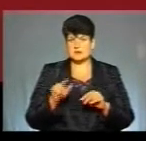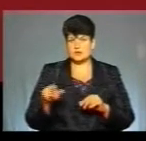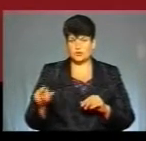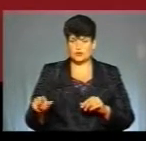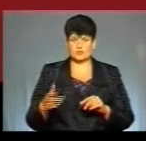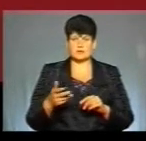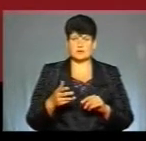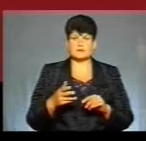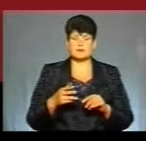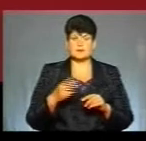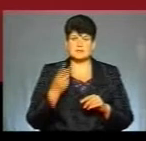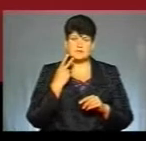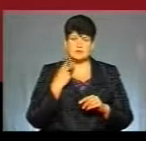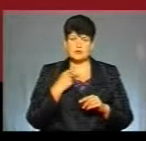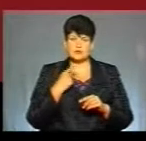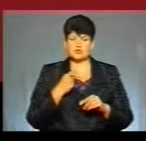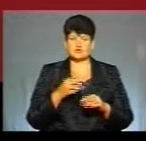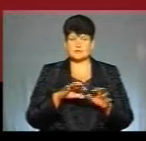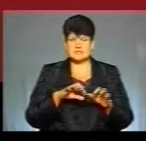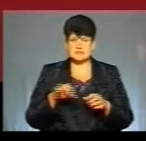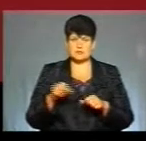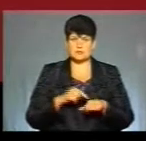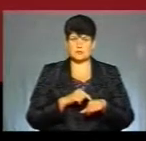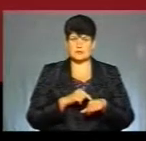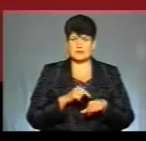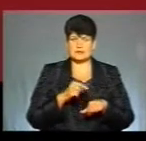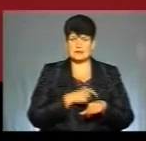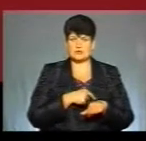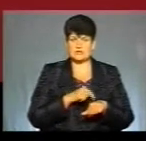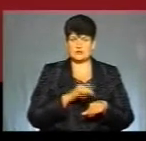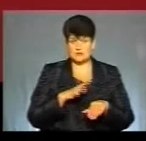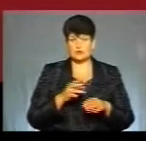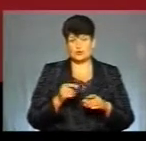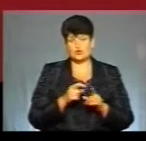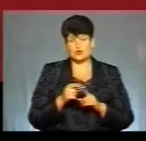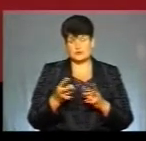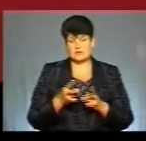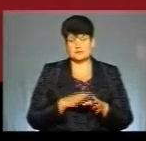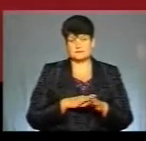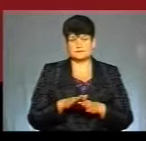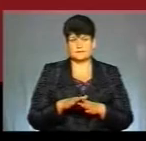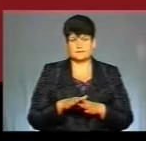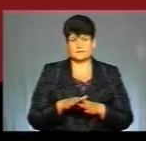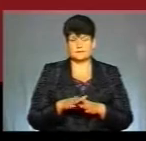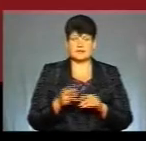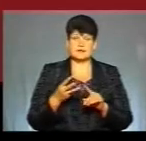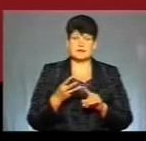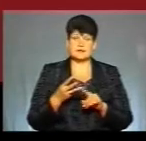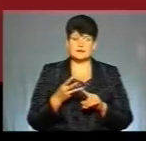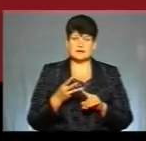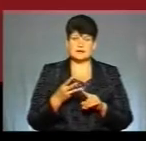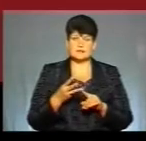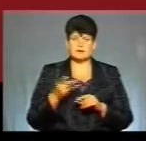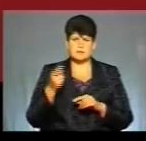один ходили і говорили, що ми знімаємо депутатську недоторканність. Тому слово треба тримати. І третє, я так пошуткував, сказав, ви